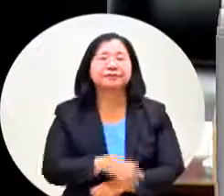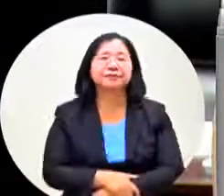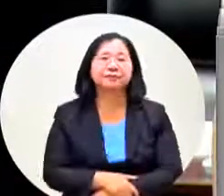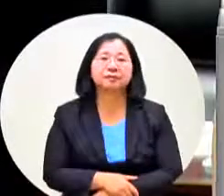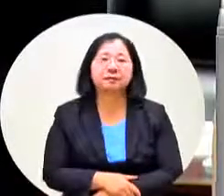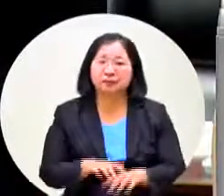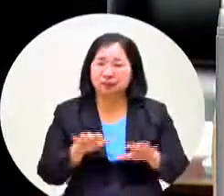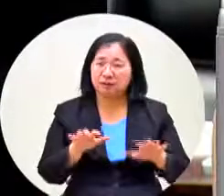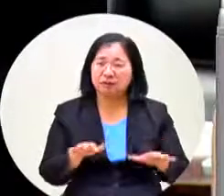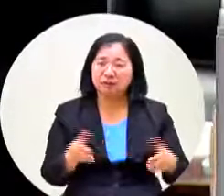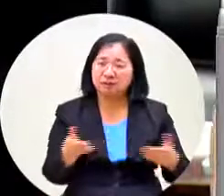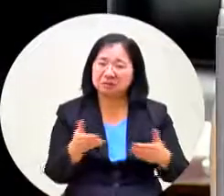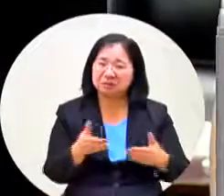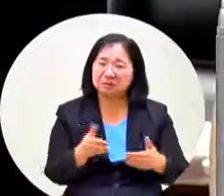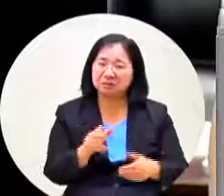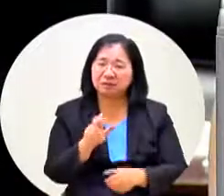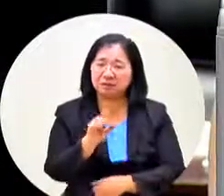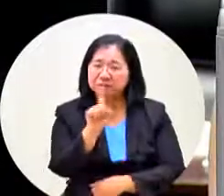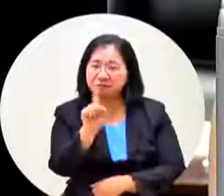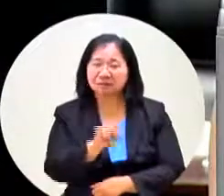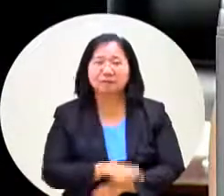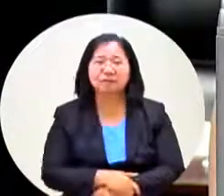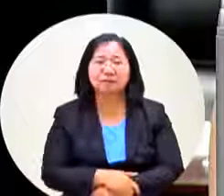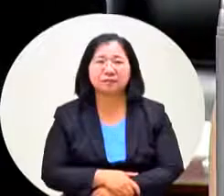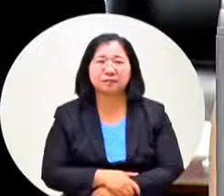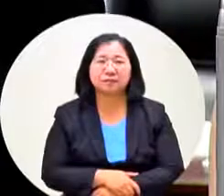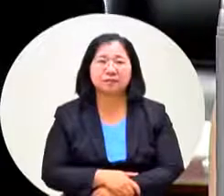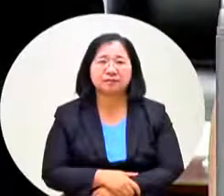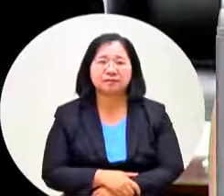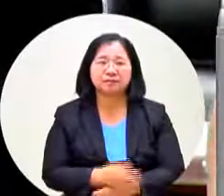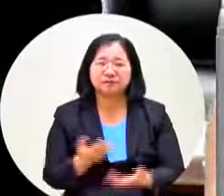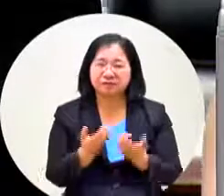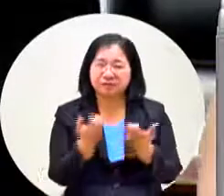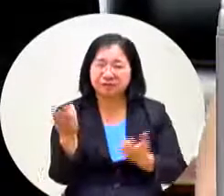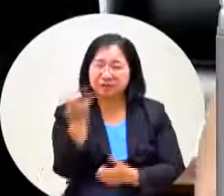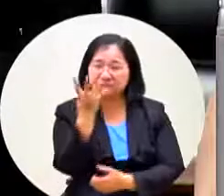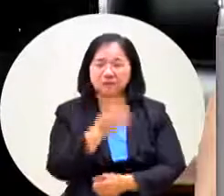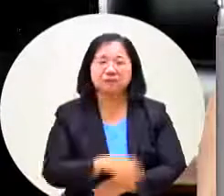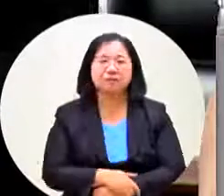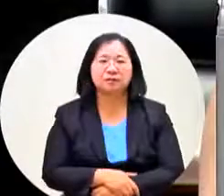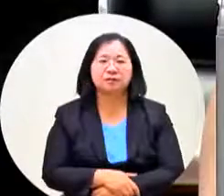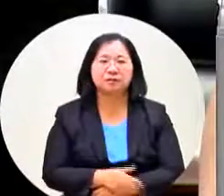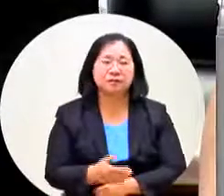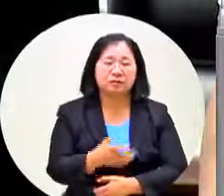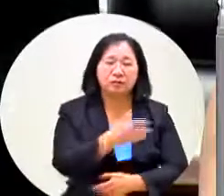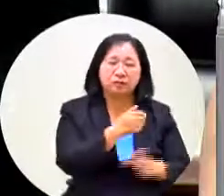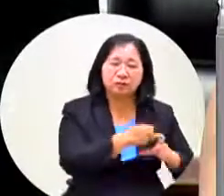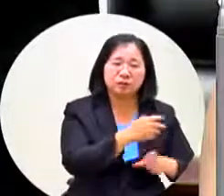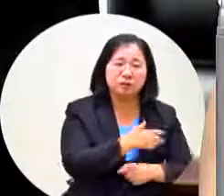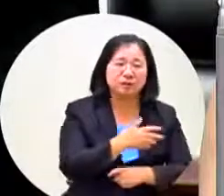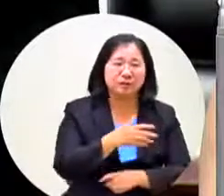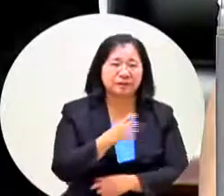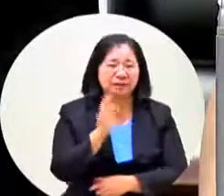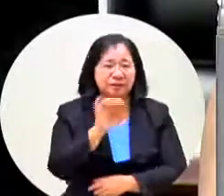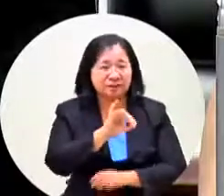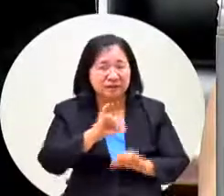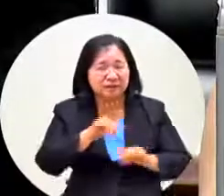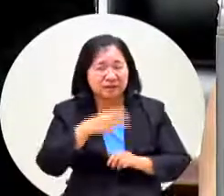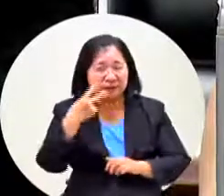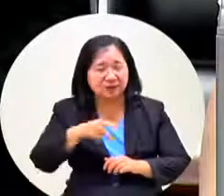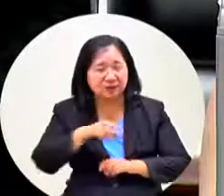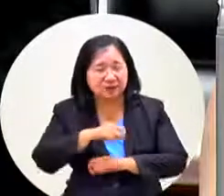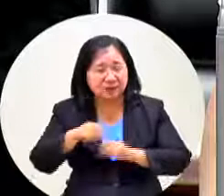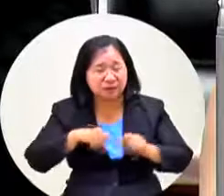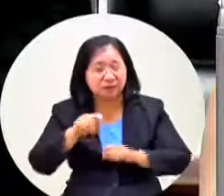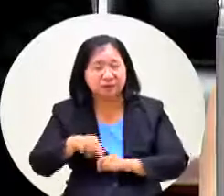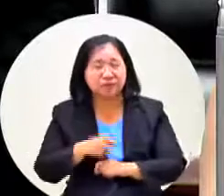发工业区的一个居住的一个。产业人口的一个需求哈，一划设的哈。那这两目前这些开发方式，目前